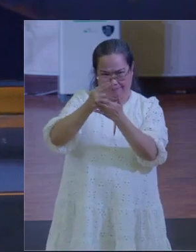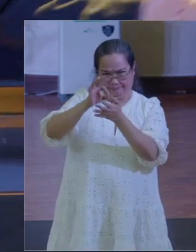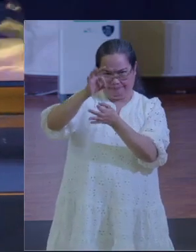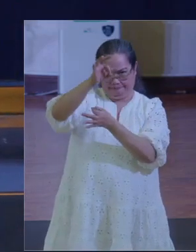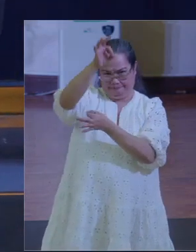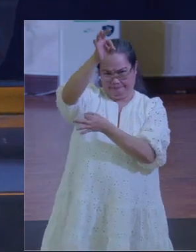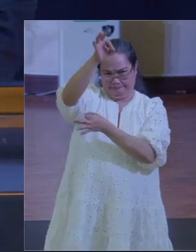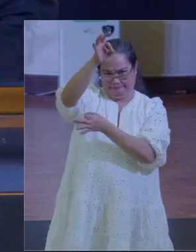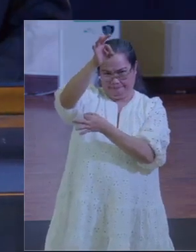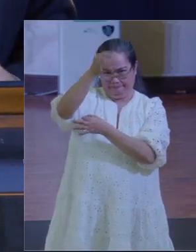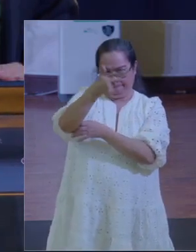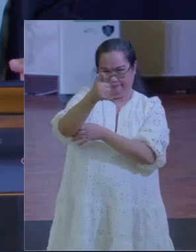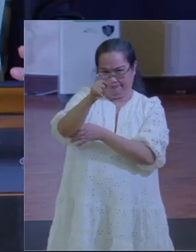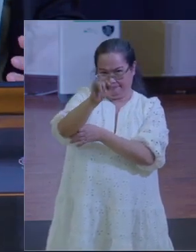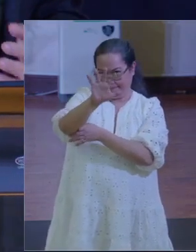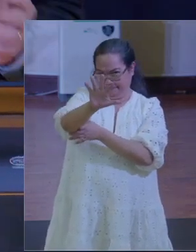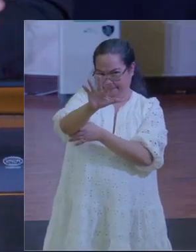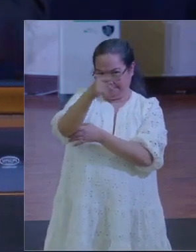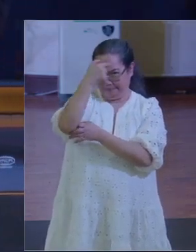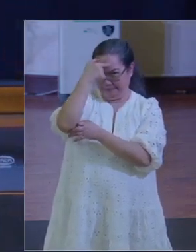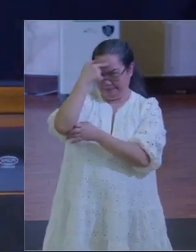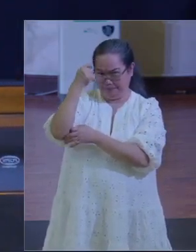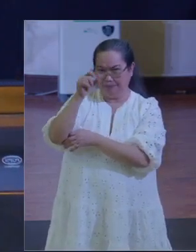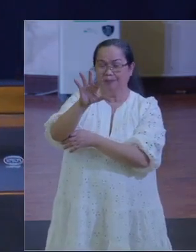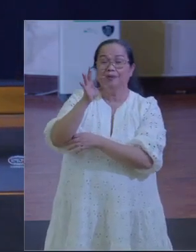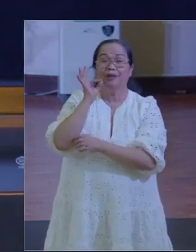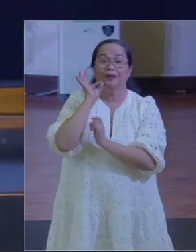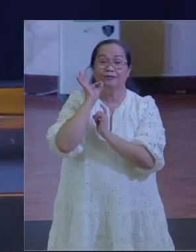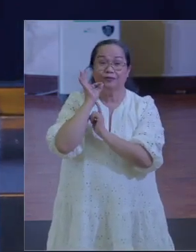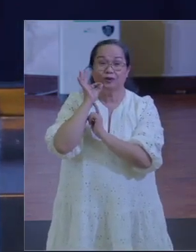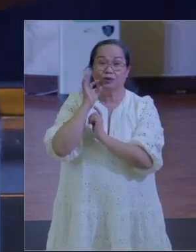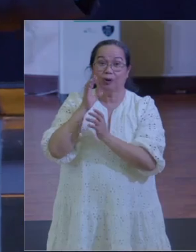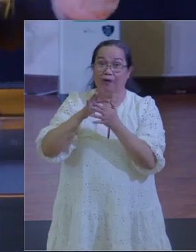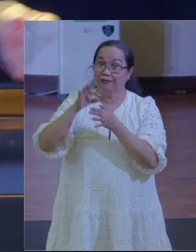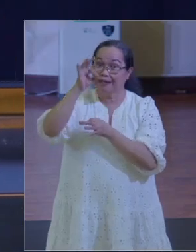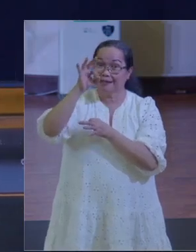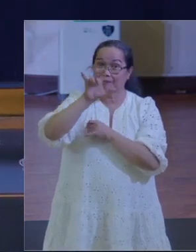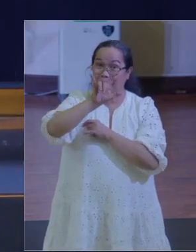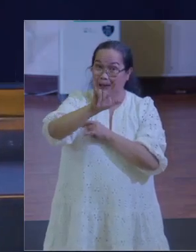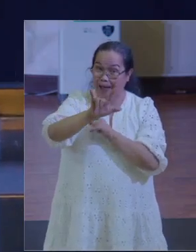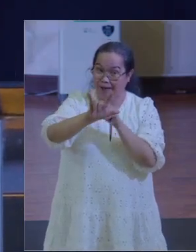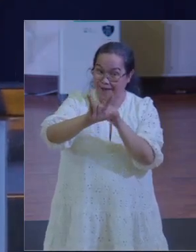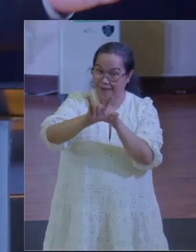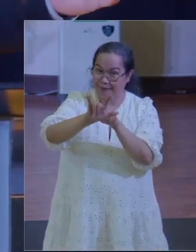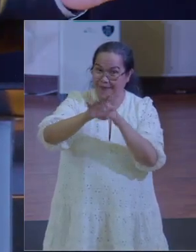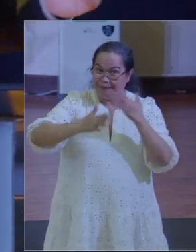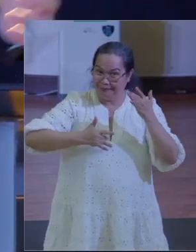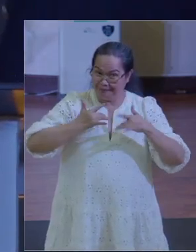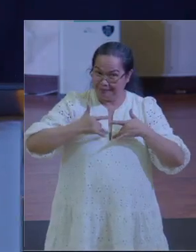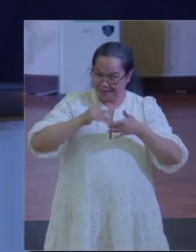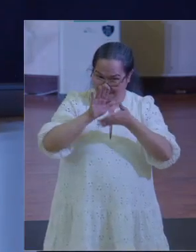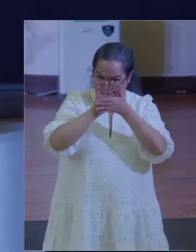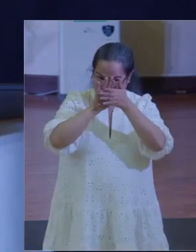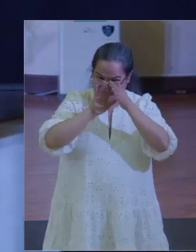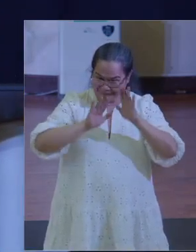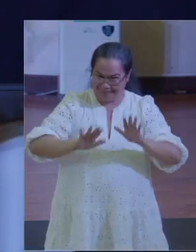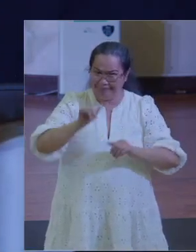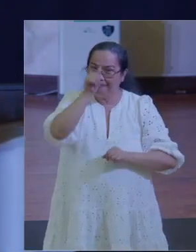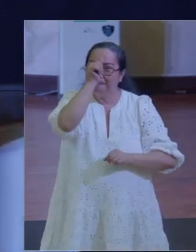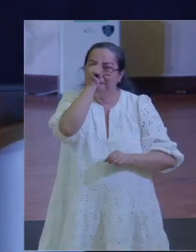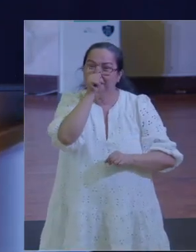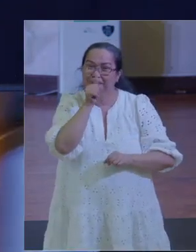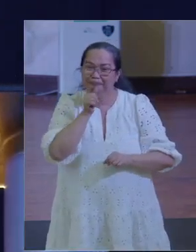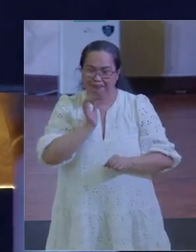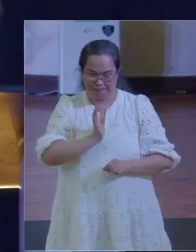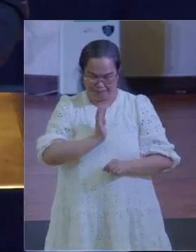Galatians 5:22-23, subalit nga ang bunga ng Espiritu ay pag-ibig, kagalakan, kapayapaan, pagtatsaga,